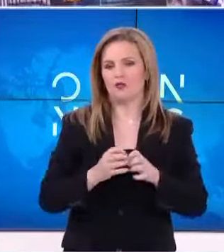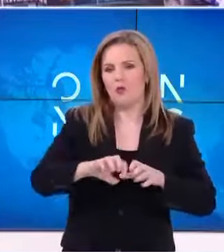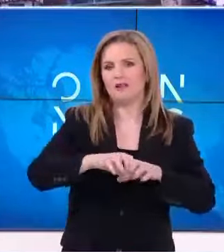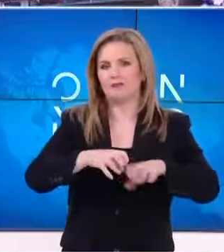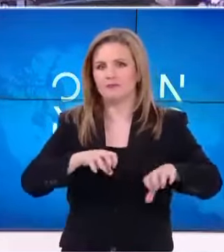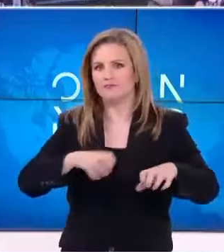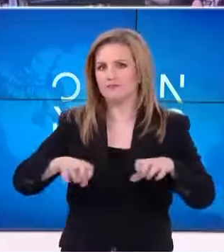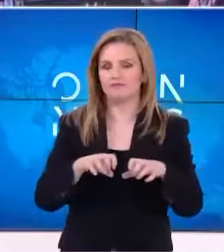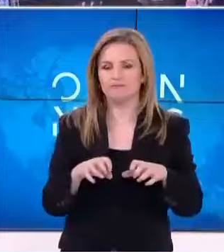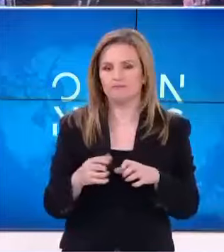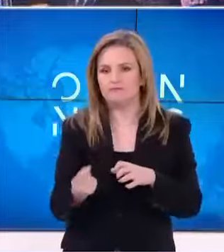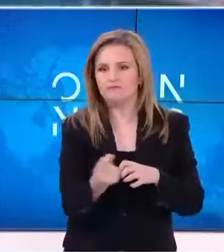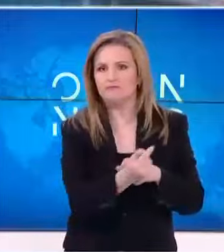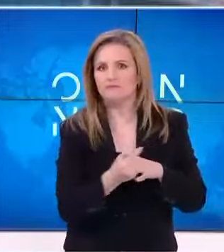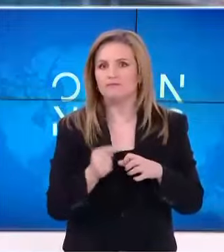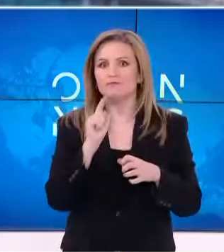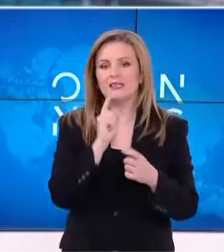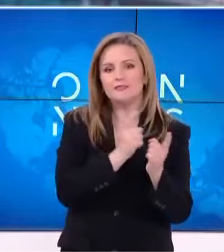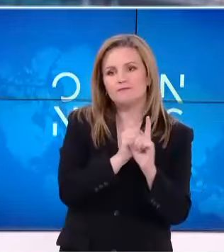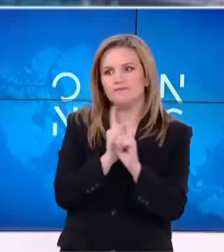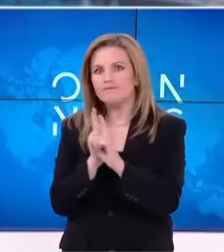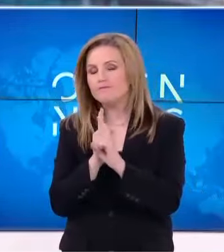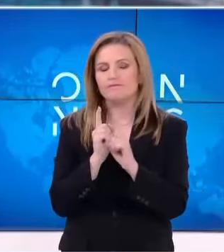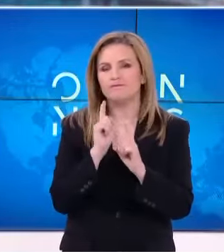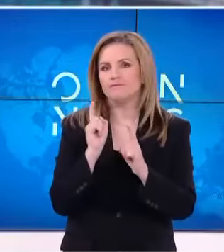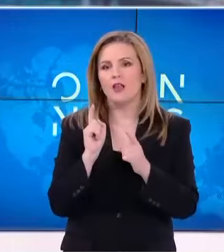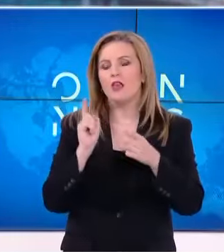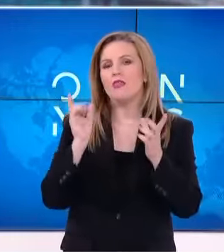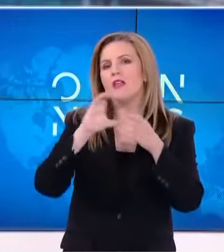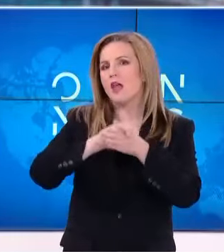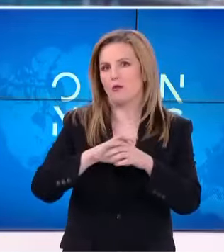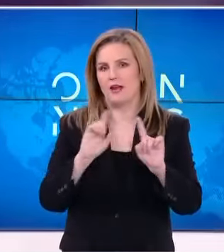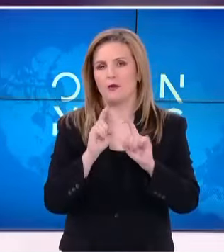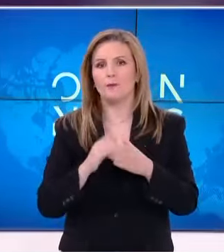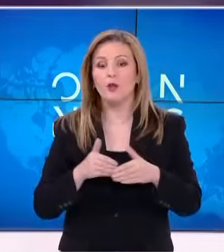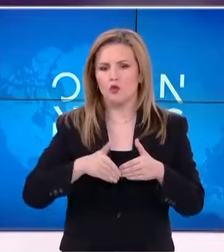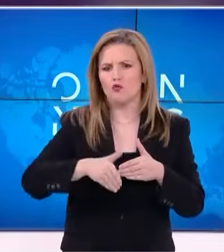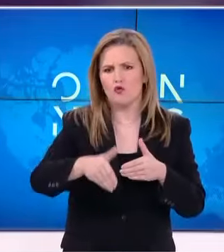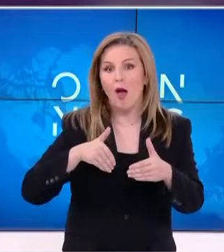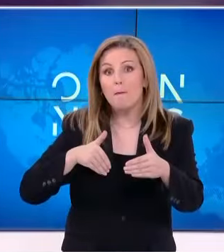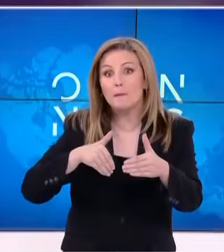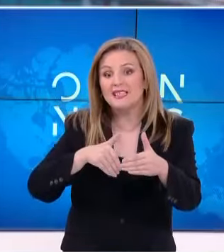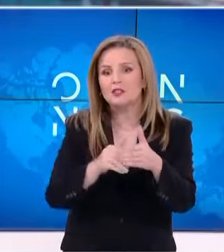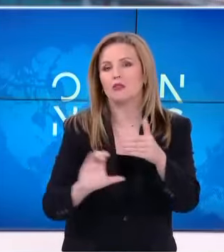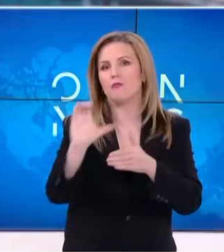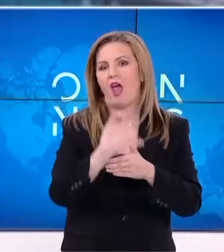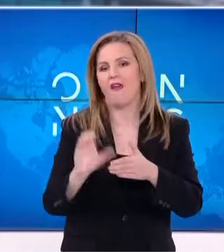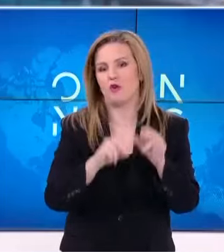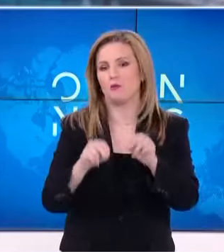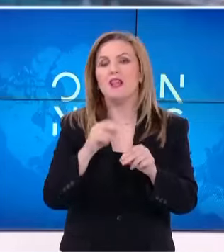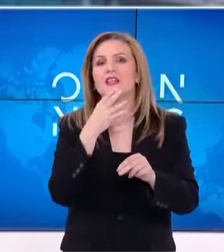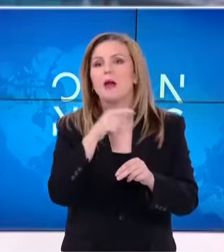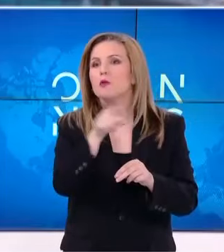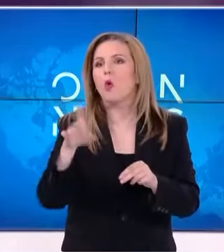βλέπουμε καμία έτσι διάθεση συνεννόησης παρόλα αυτά γιατί κάποιος πλησιάζουμε στην ευρωκάλπη γιατί κάποιος να προτιμήσει την